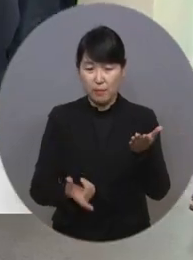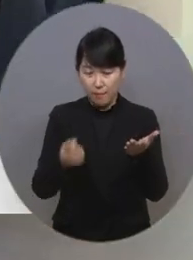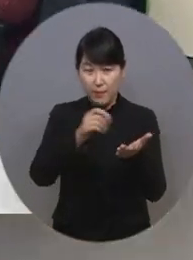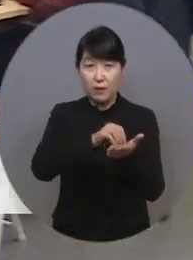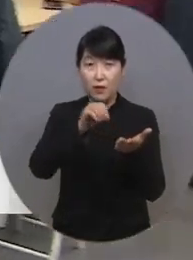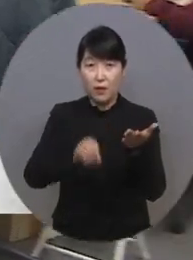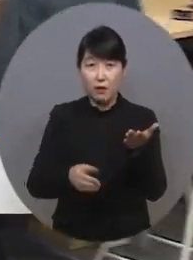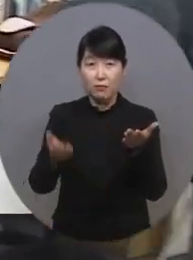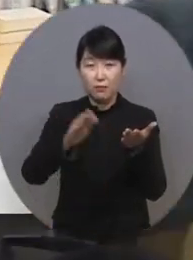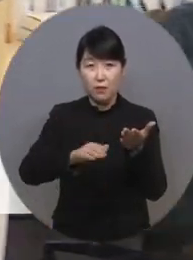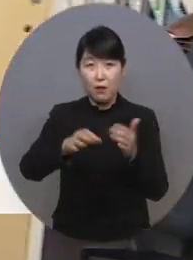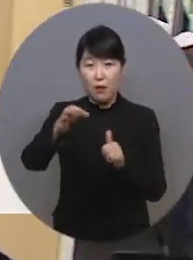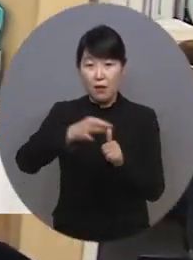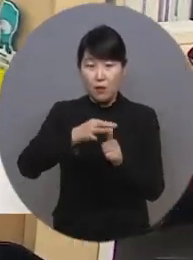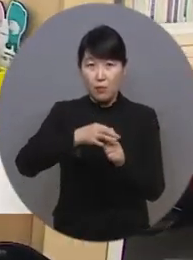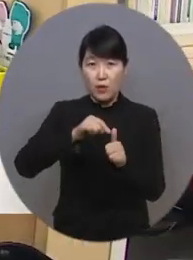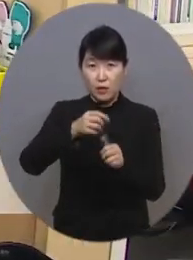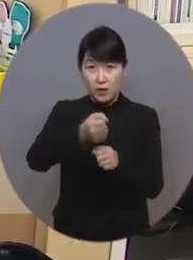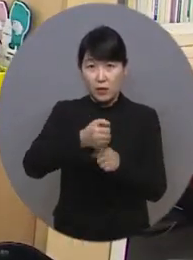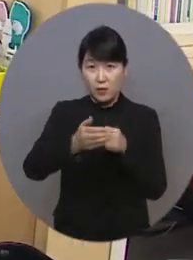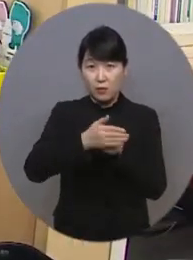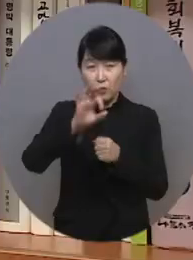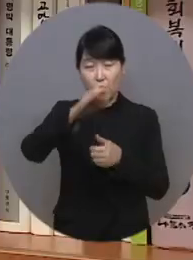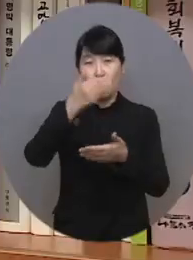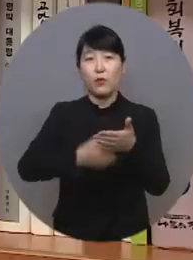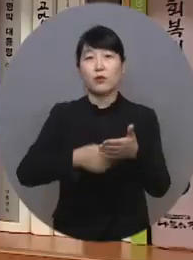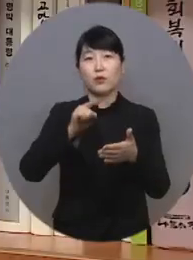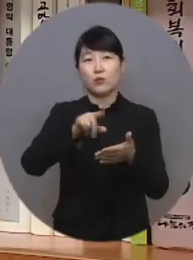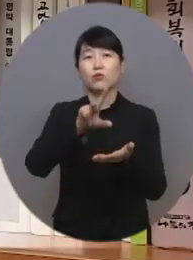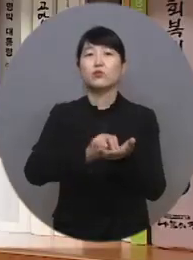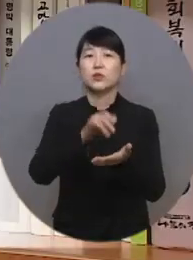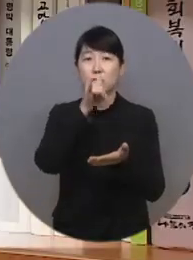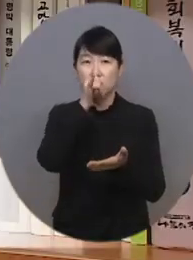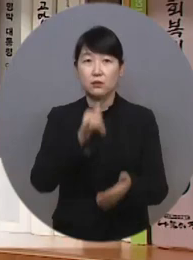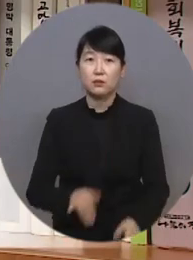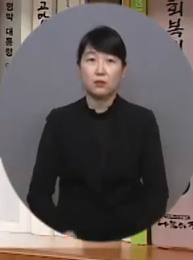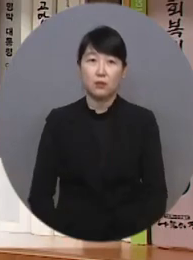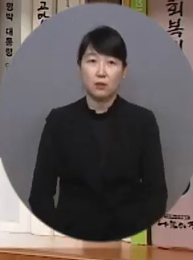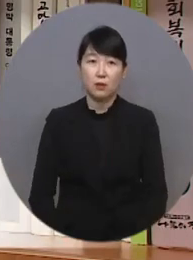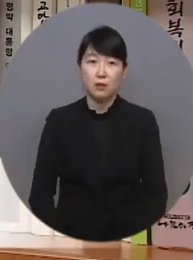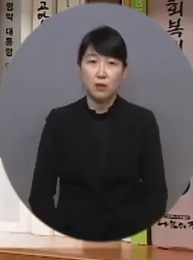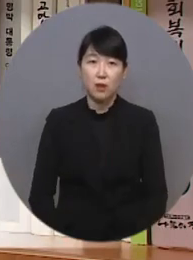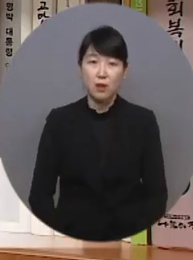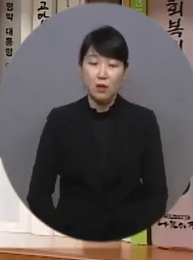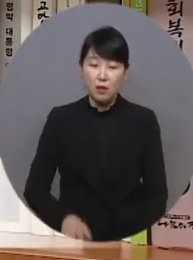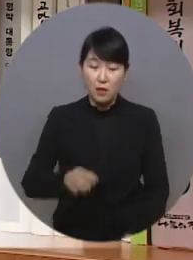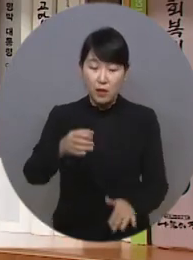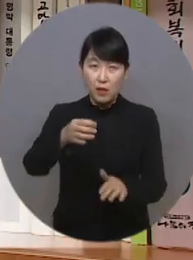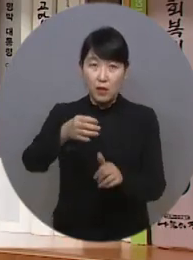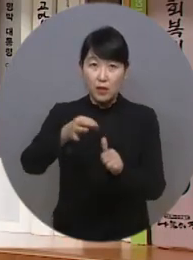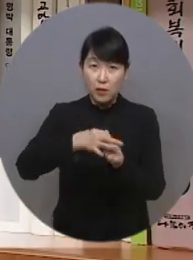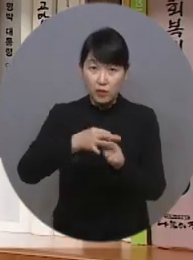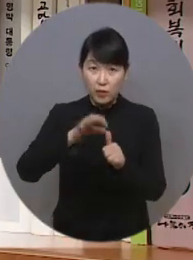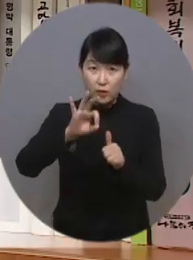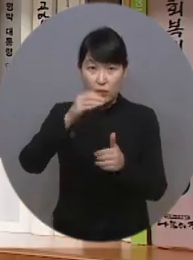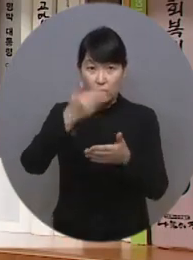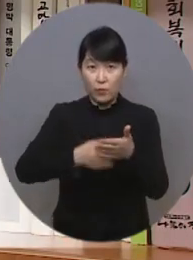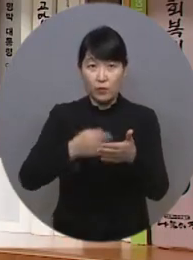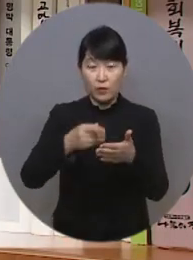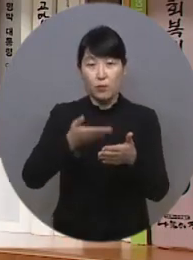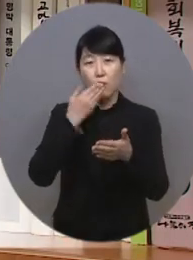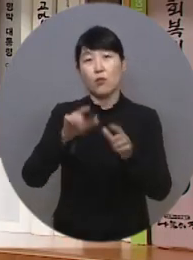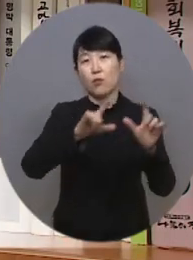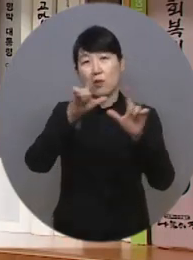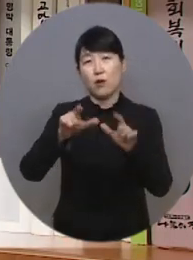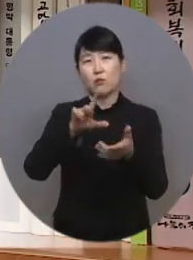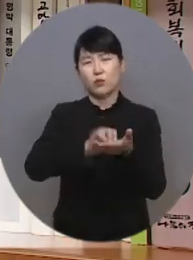삭감으로 인한 이중고를 해소해야 한다는 취지입니다. 조기 퇴직과 더불어서 연금액이 삭감된다면 생계 유지에 큰